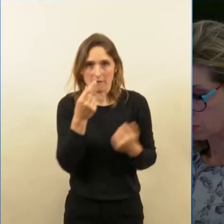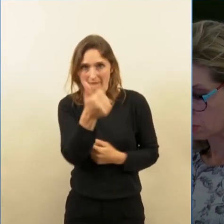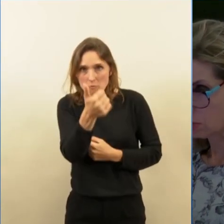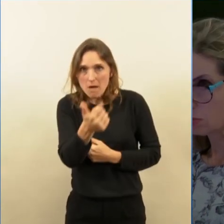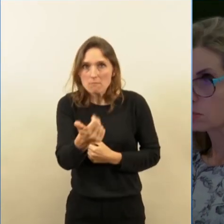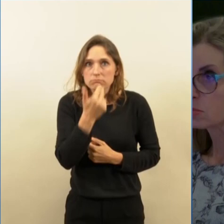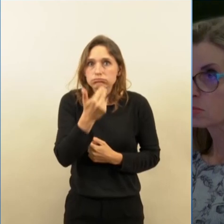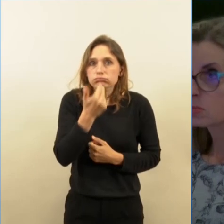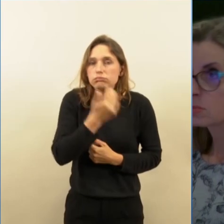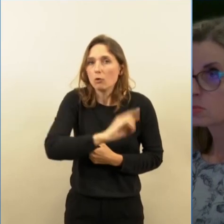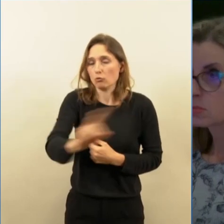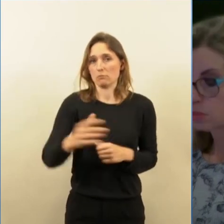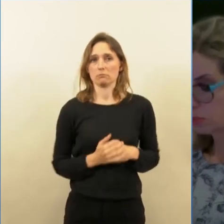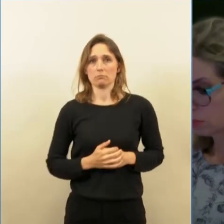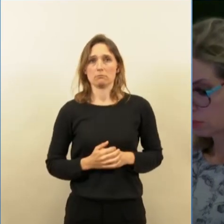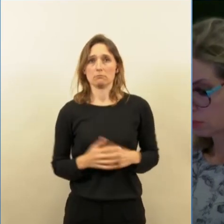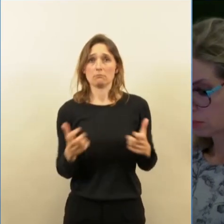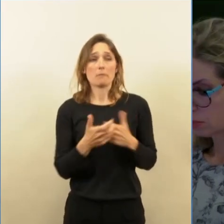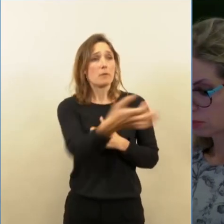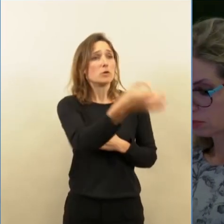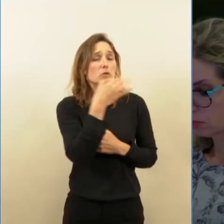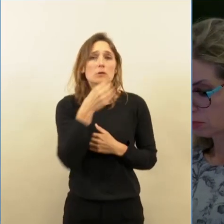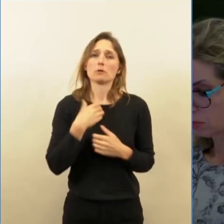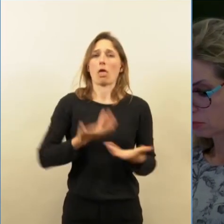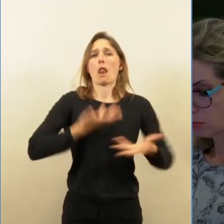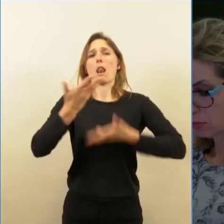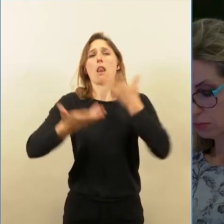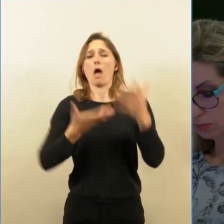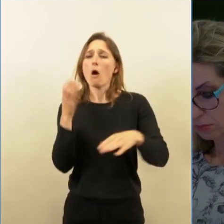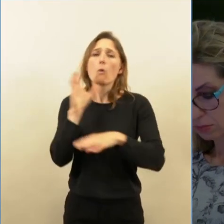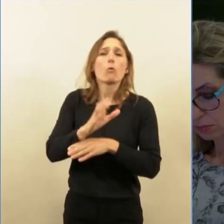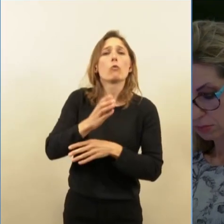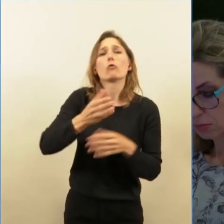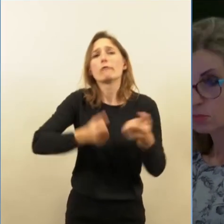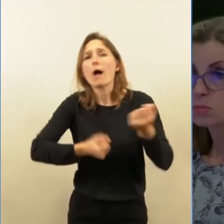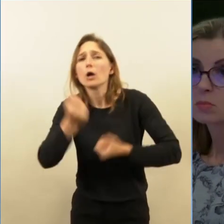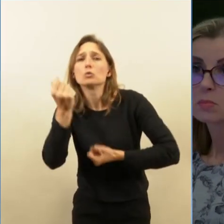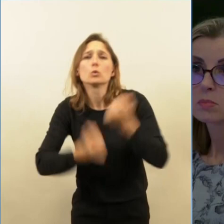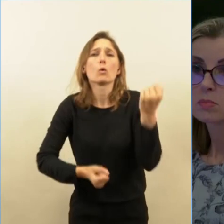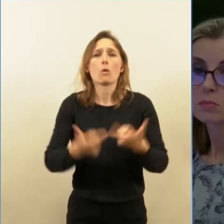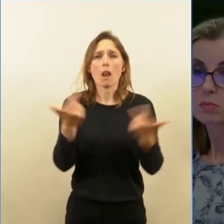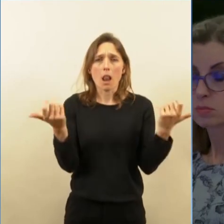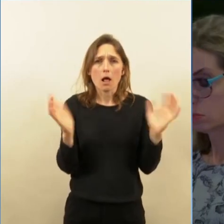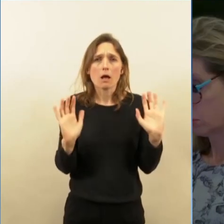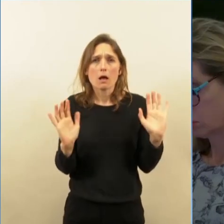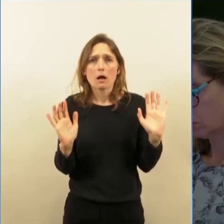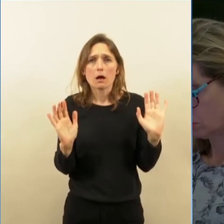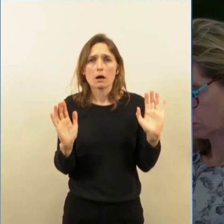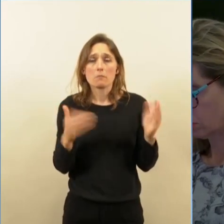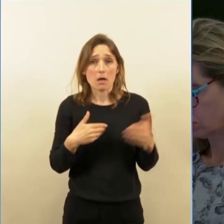vous développez un discours anti voiture de principe sans jamais prendre en compte même en la contestant